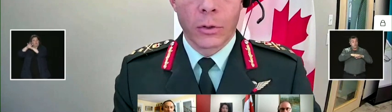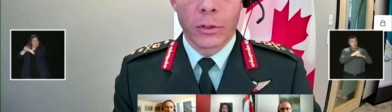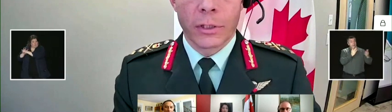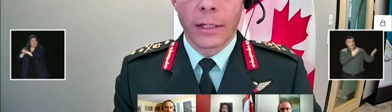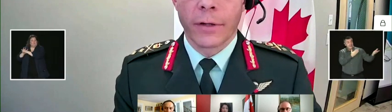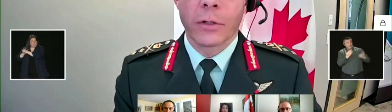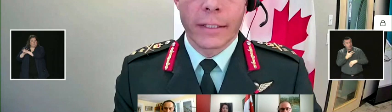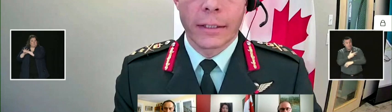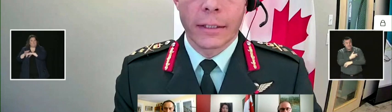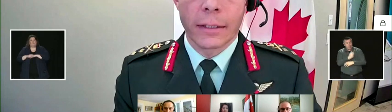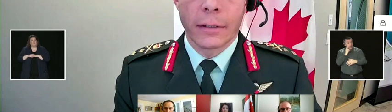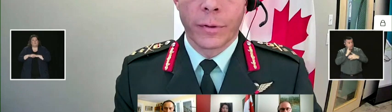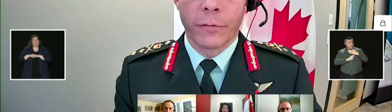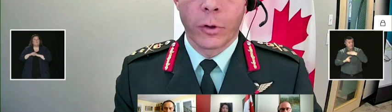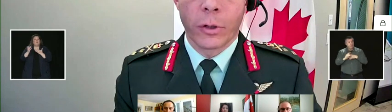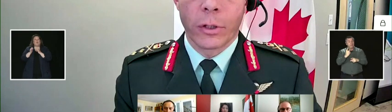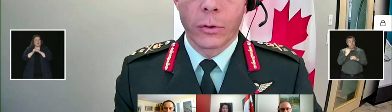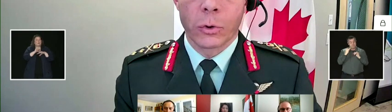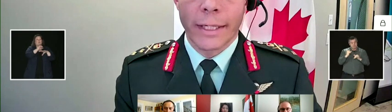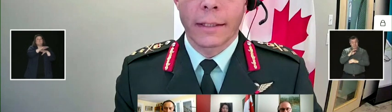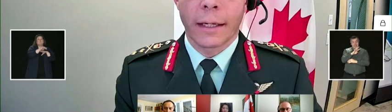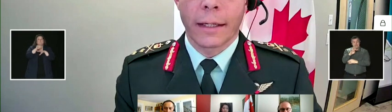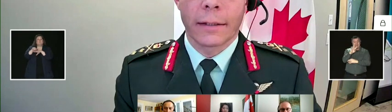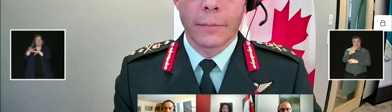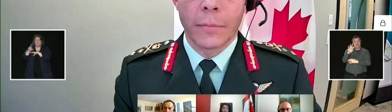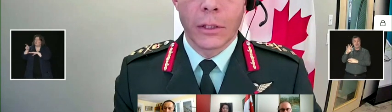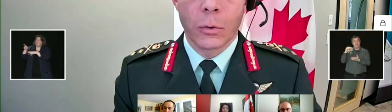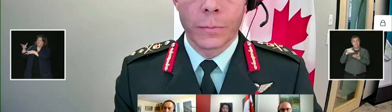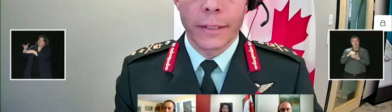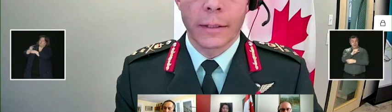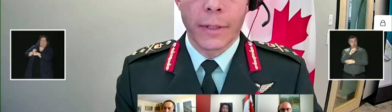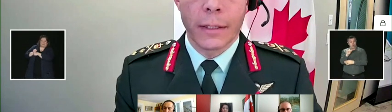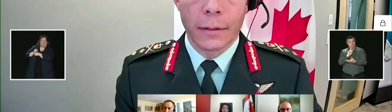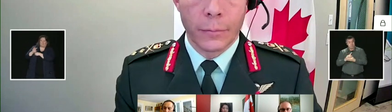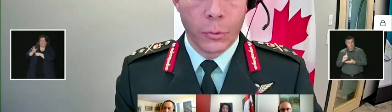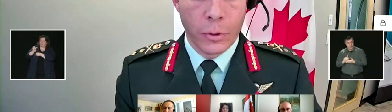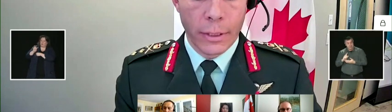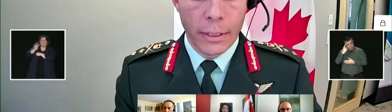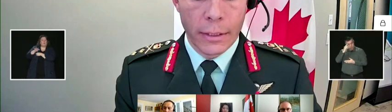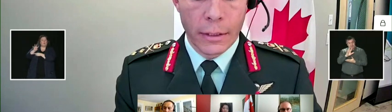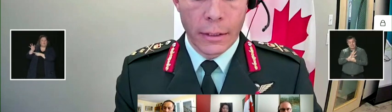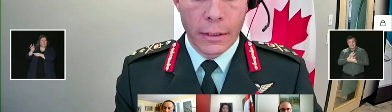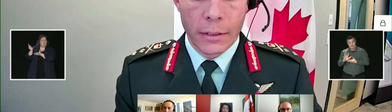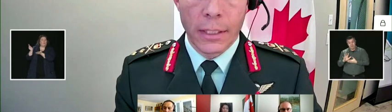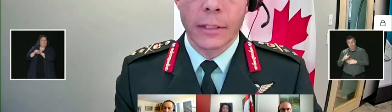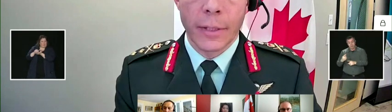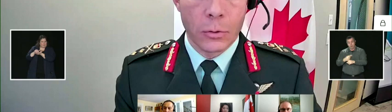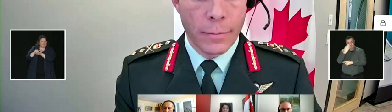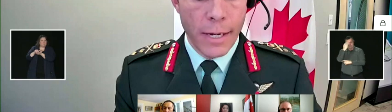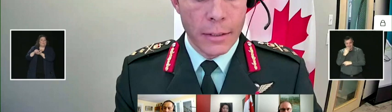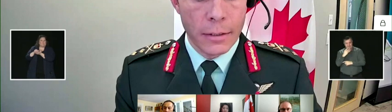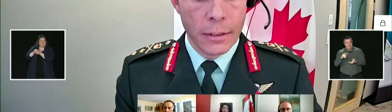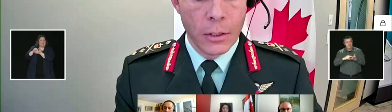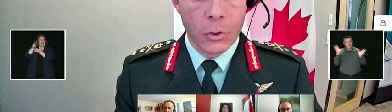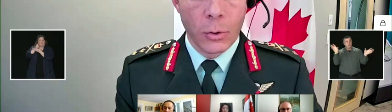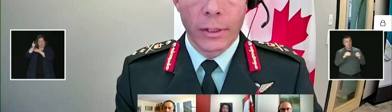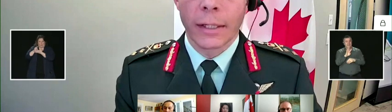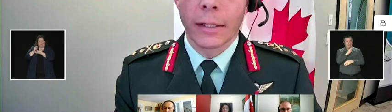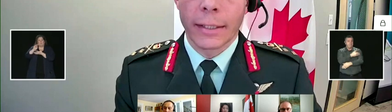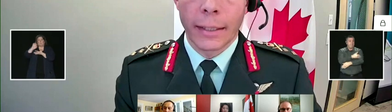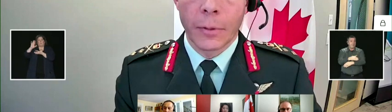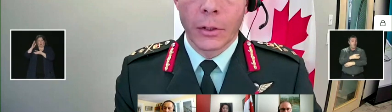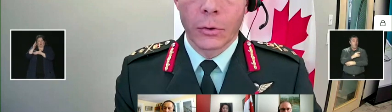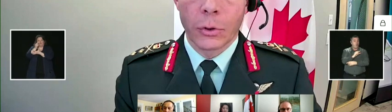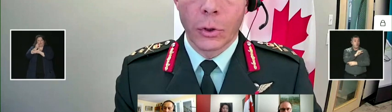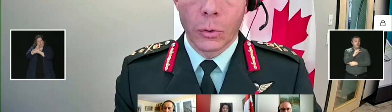concerne la livraison des vaccins, nous prévoyons toujours 444 000 doses par semaine pour les 5 semaines du mois de mars, soit un total